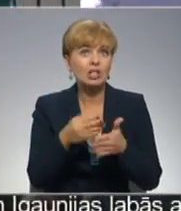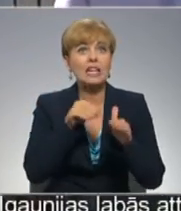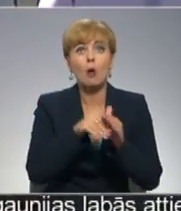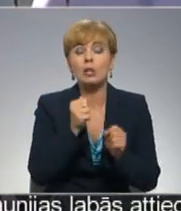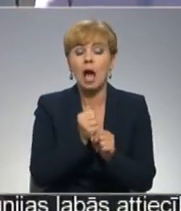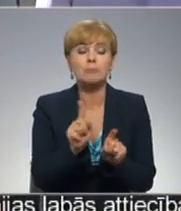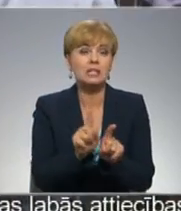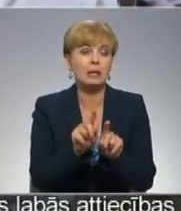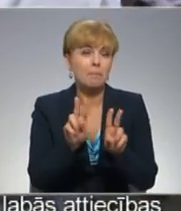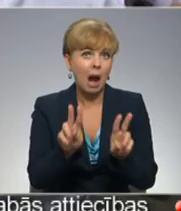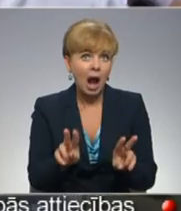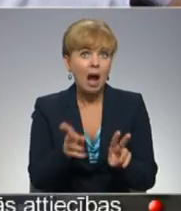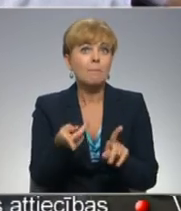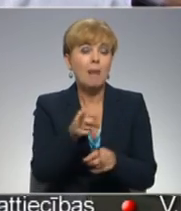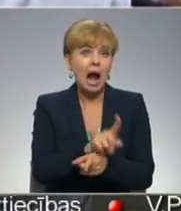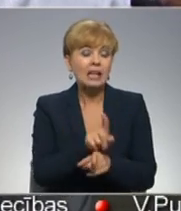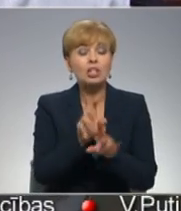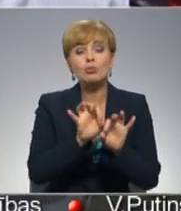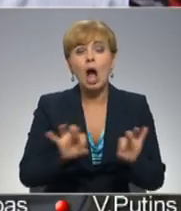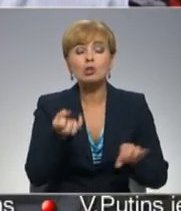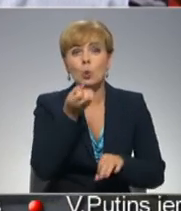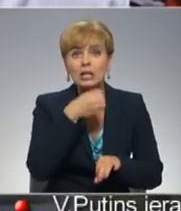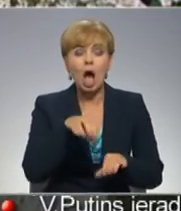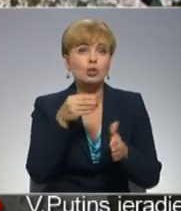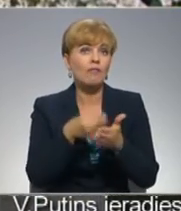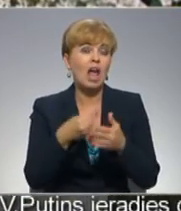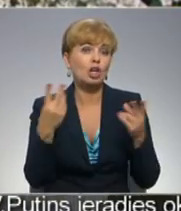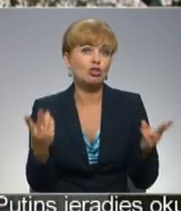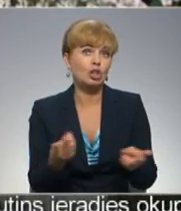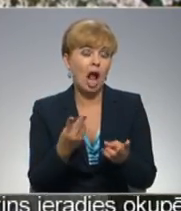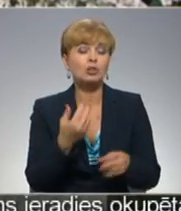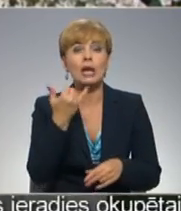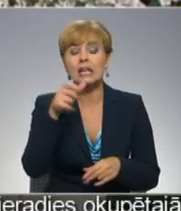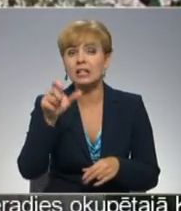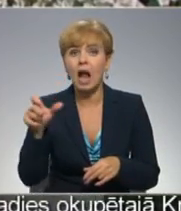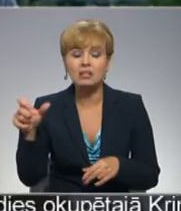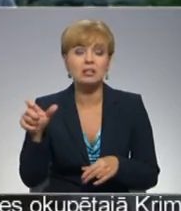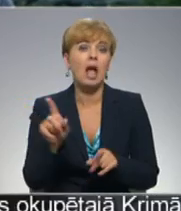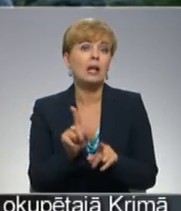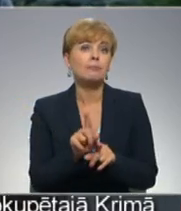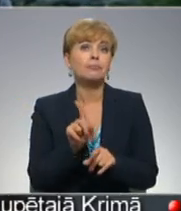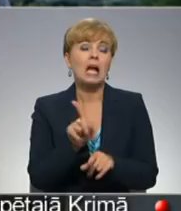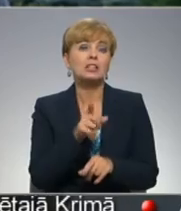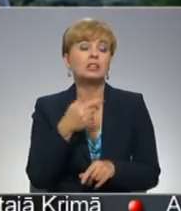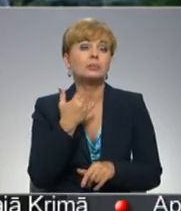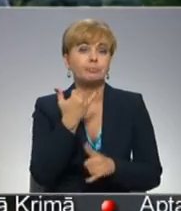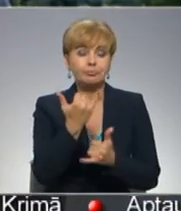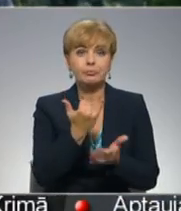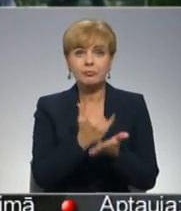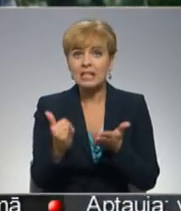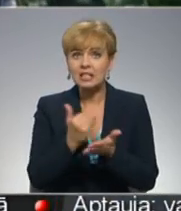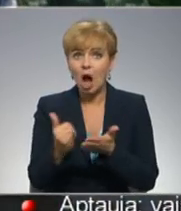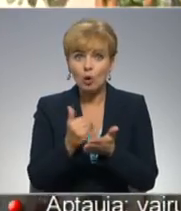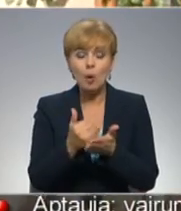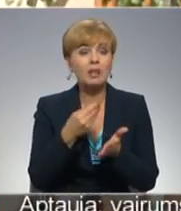Jau ilgus gadus Ventspilī turpinās skaistāko dārzu vērtēšanas tradīcija. Interesanta nianse ir tā, ka sakoptākos dārzus vērtē gan